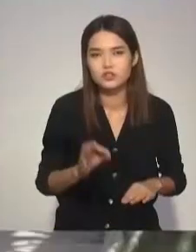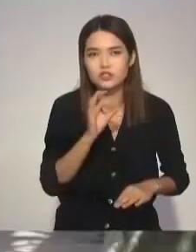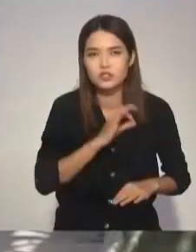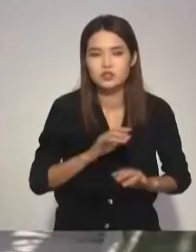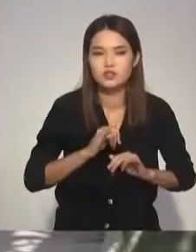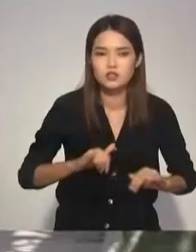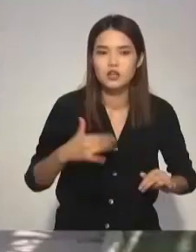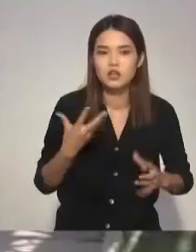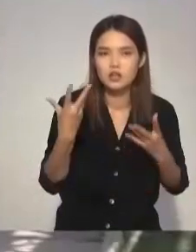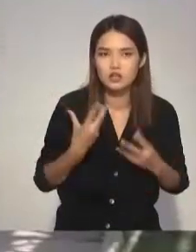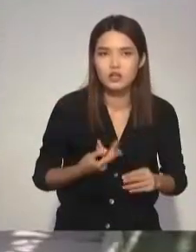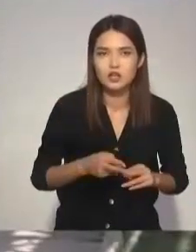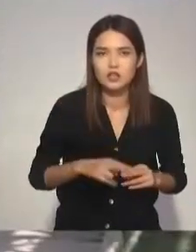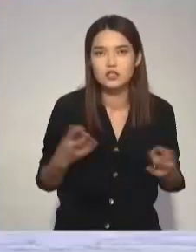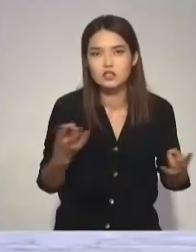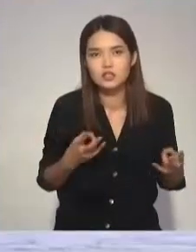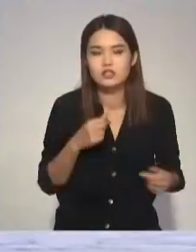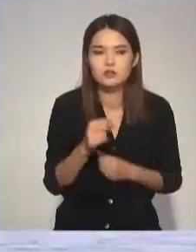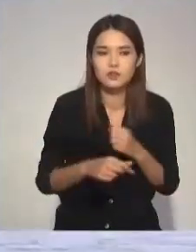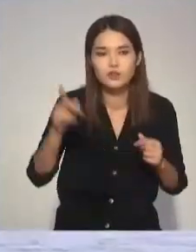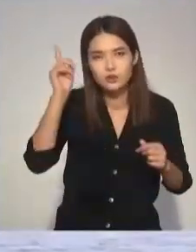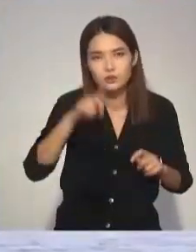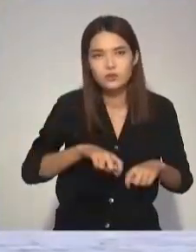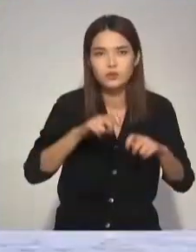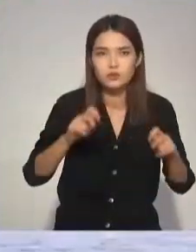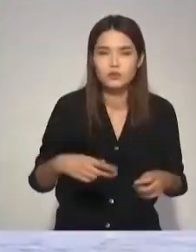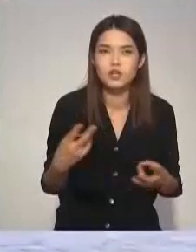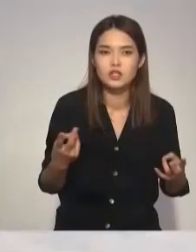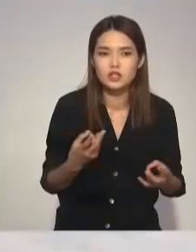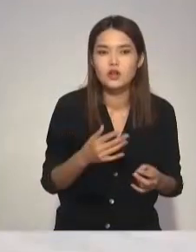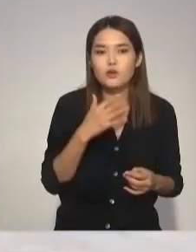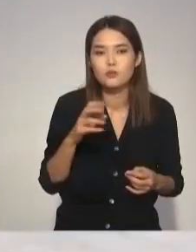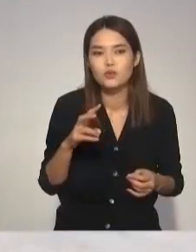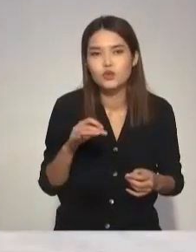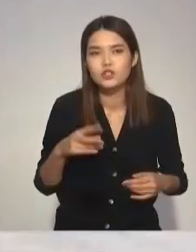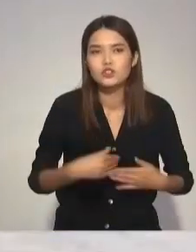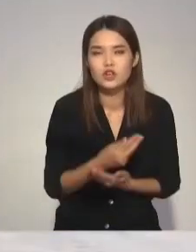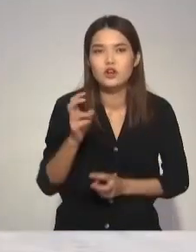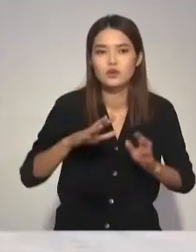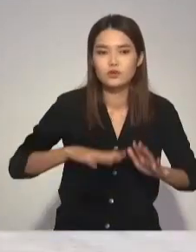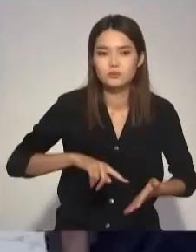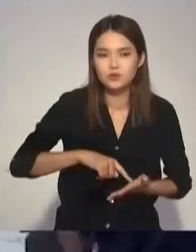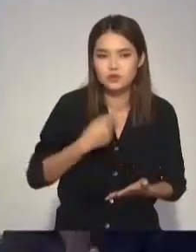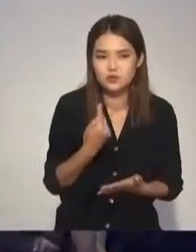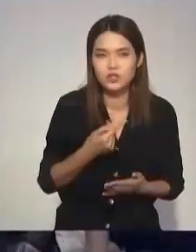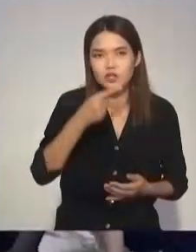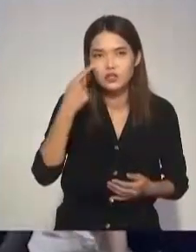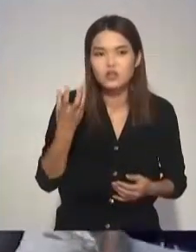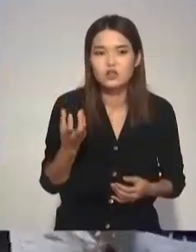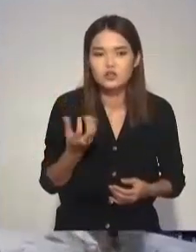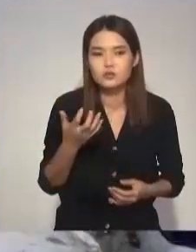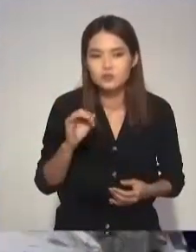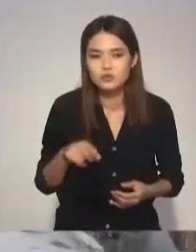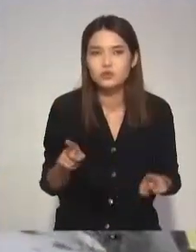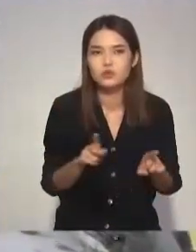теңге. Қазфосфат жауапкершілігі шектеулі серіктестігінің филиалдарында 7 мың адам жұмыс істейді. Жаңа өндіріс желісі іске қосылған соң тағы 500